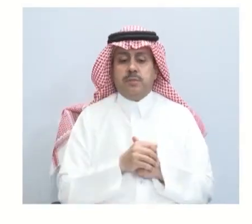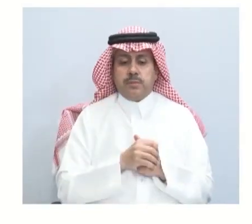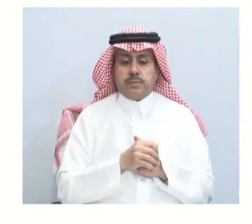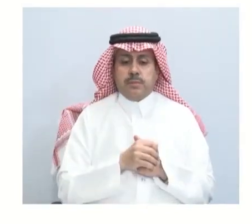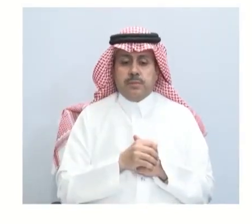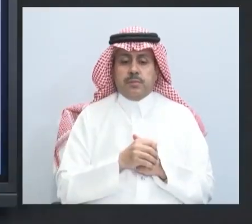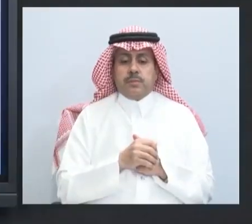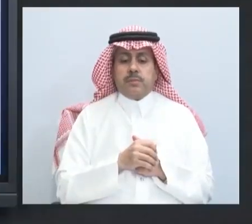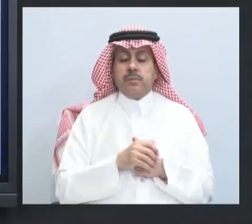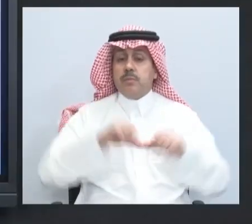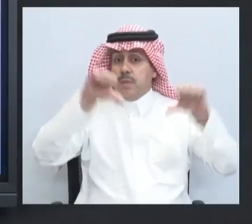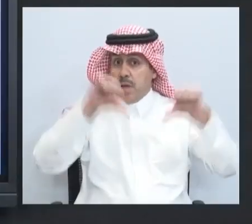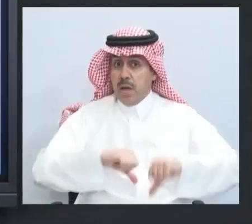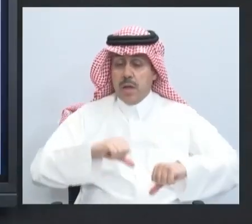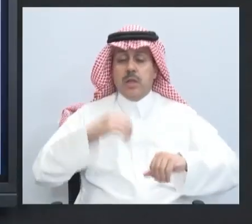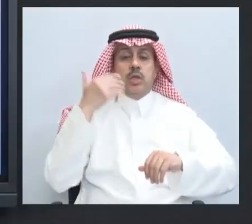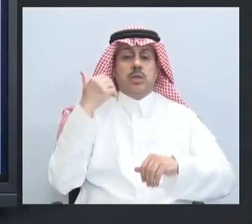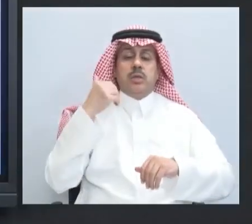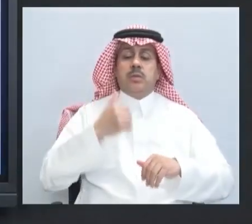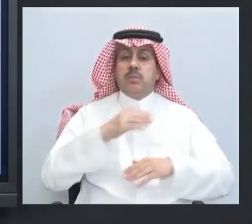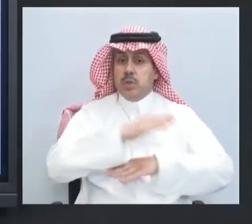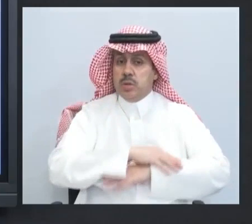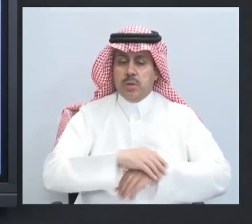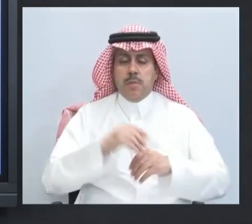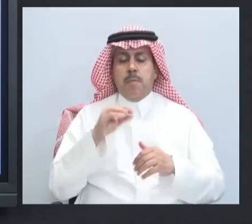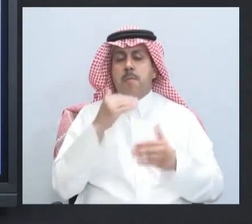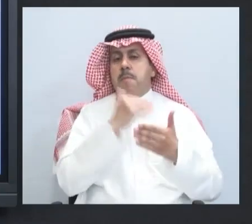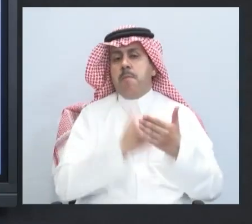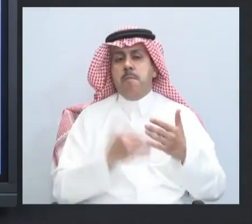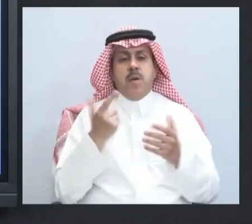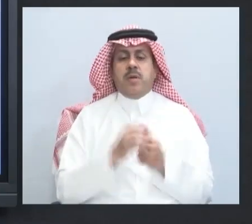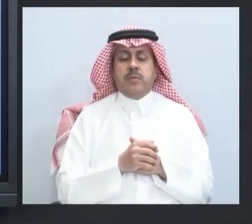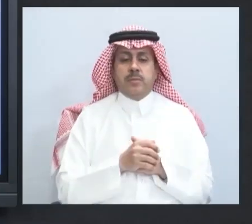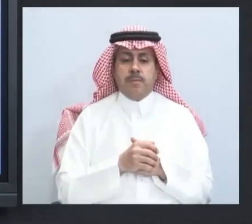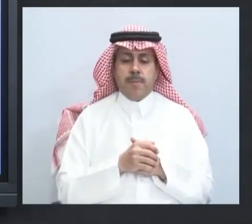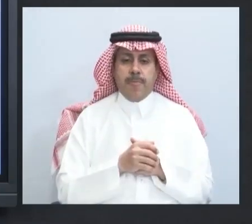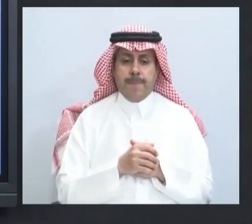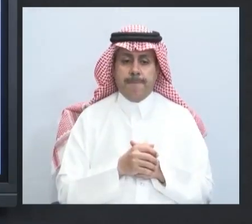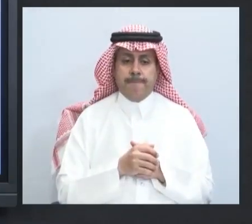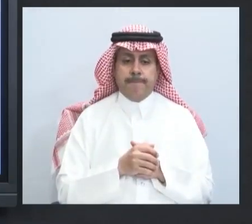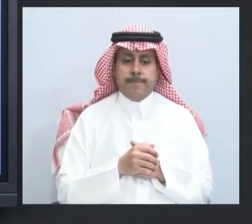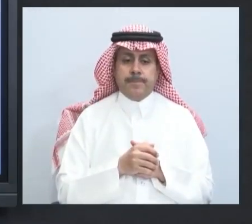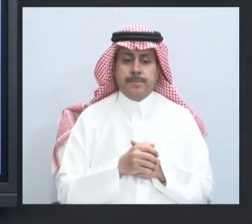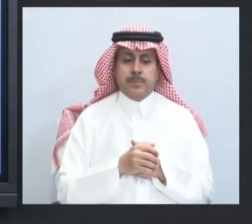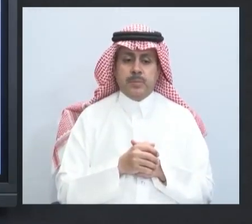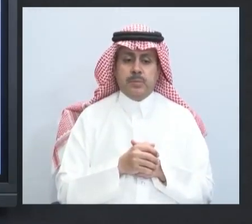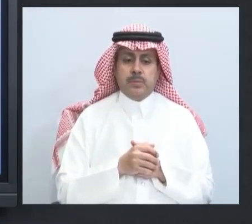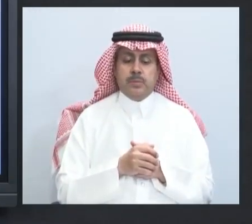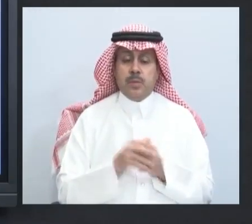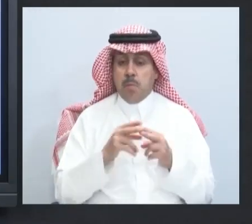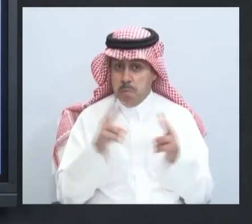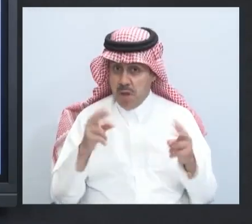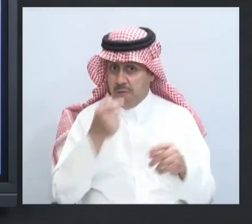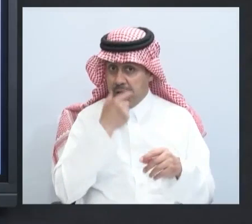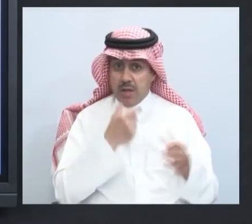هي مساو الاخلاق التي اتينا الى بيانها ما تلكم الامور الست التي بيناها في هذا الحديث ذكرنا في